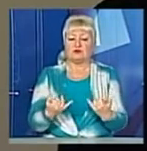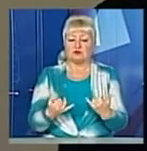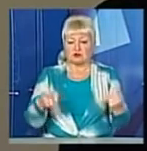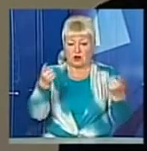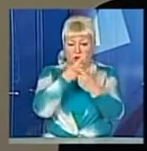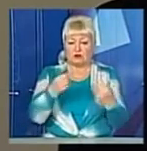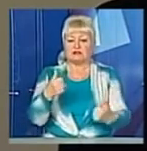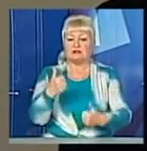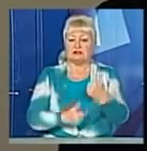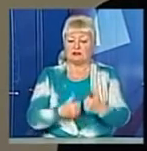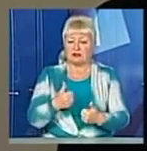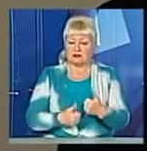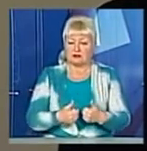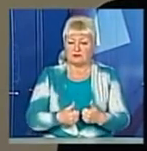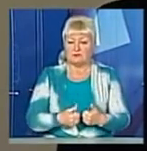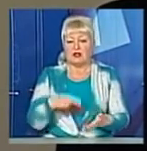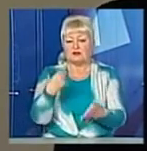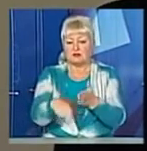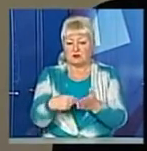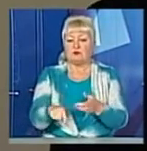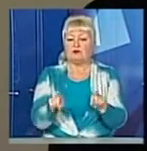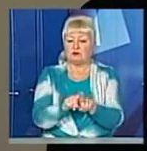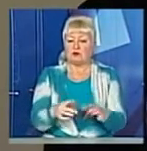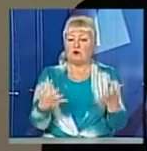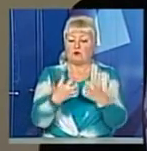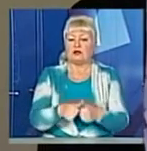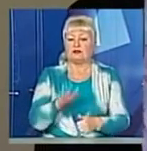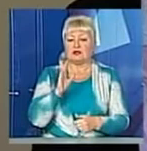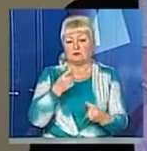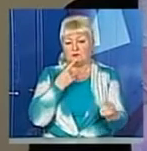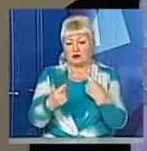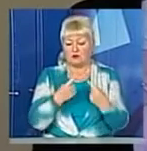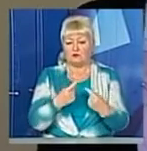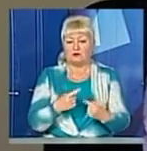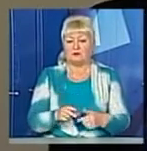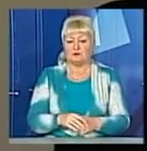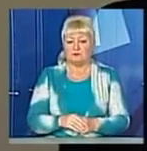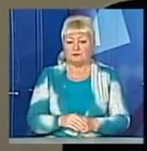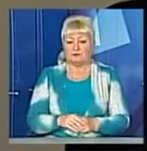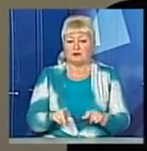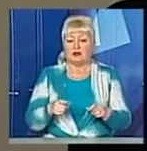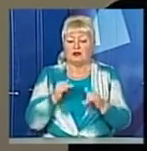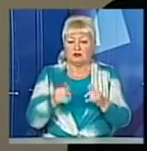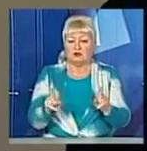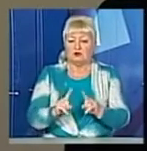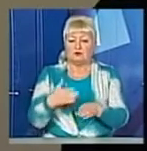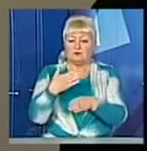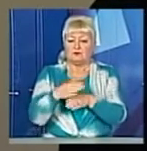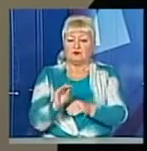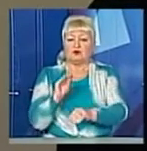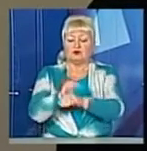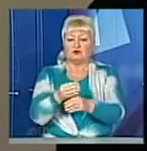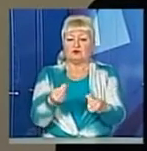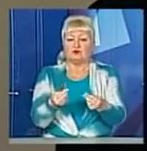оголосили тендер на очікувану вартість на закупівлю такого обладнання і ведемо переговори, в тому числі з Кабінетом міністрів, про те, щоб виділити додаткову суму в